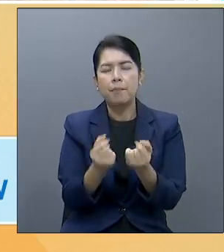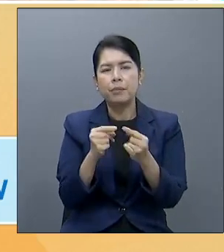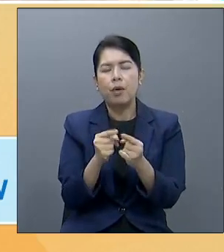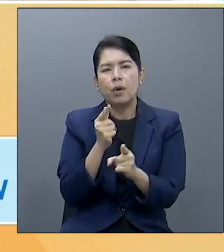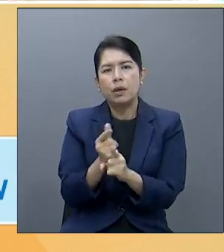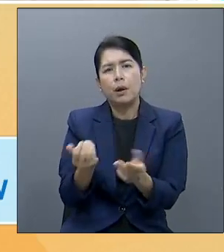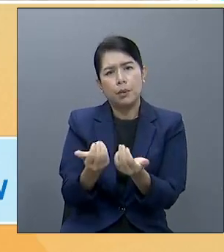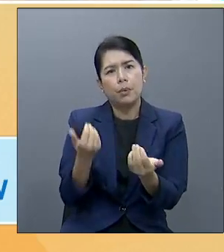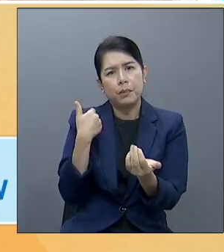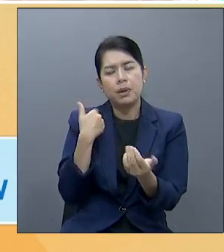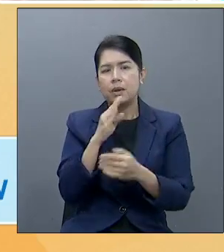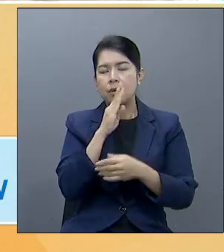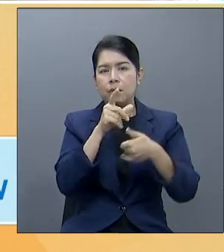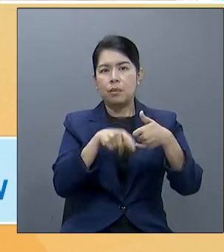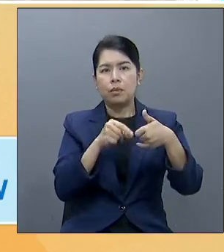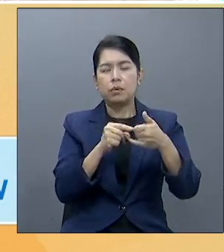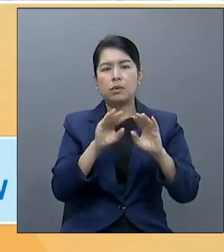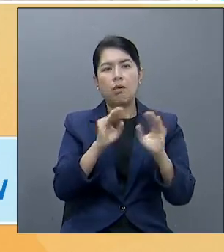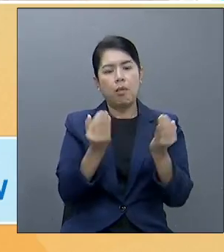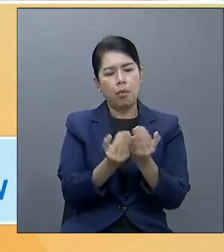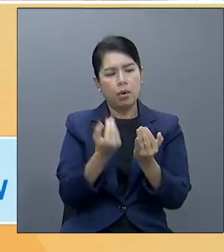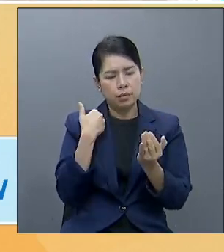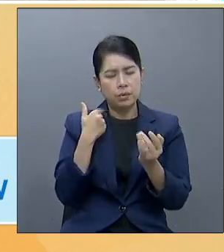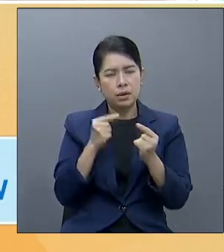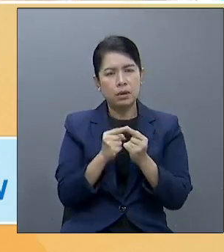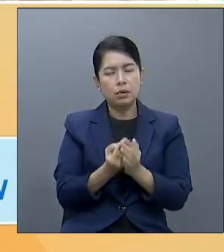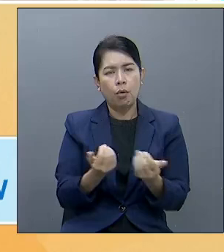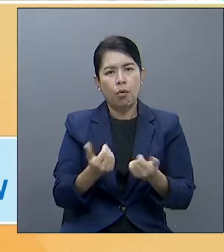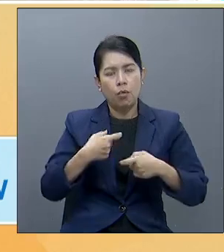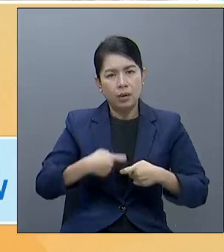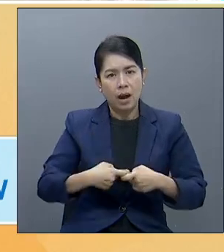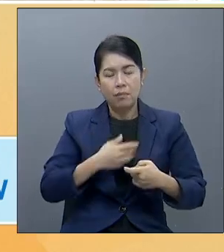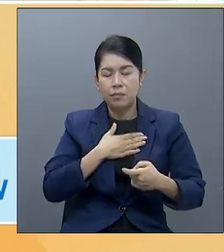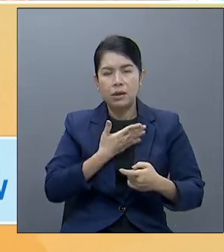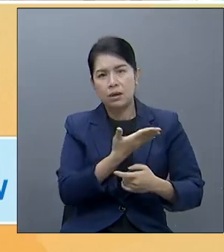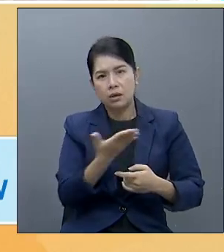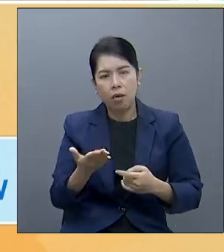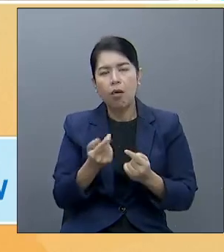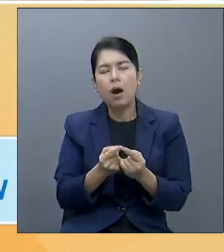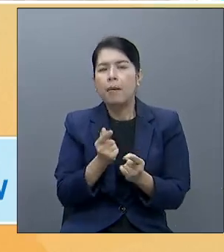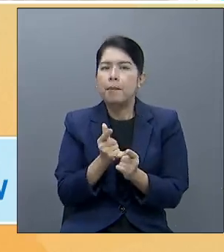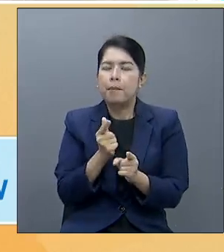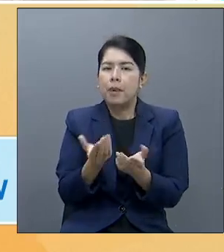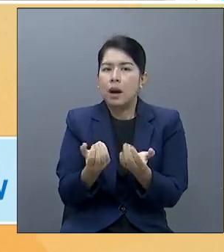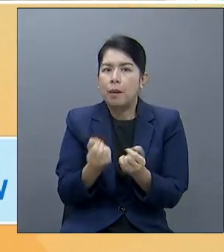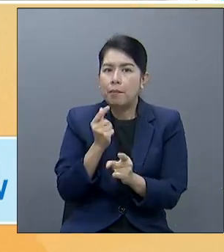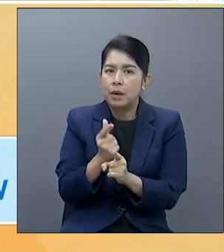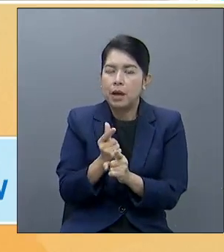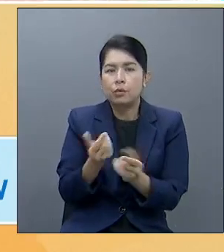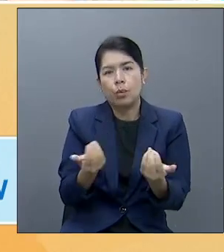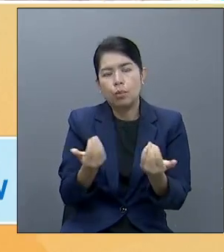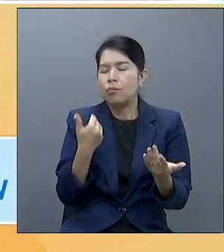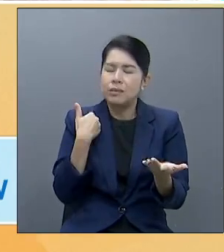ภาวะมีบุตรยากทำยังไงให้เป็นสิทธิประโยชน์ที่เขาว่าจะได้รับสิทธิประโยชน์นี้จากภาครัฐได้นะคะอันนี้ก็คือเป็นส่วนของเรื่องของครอบครัว